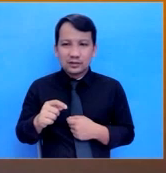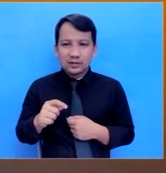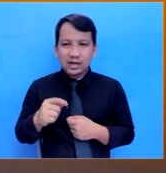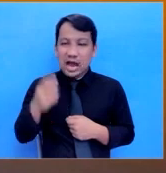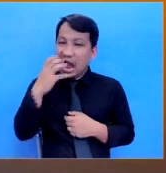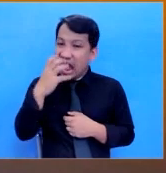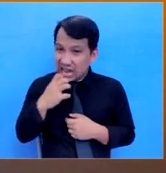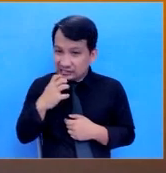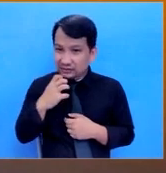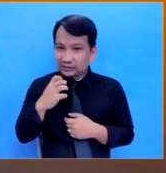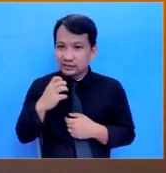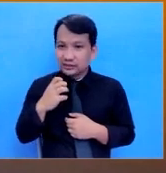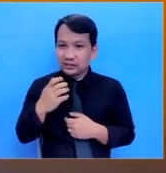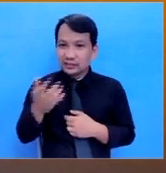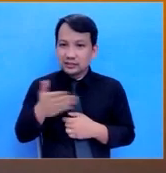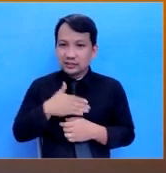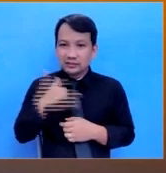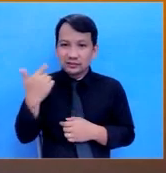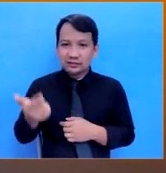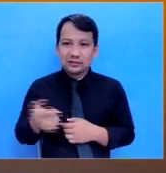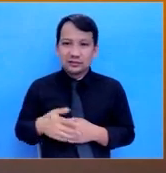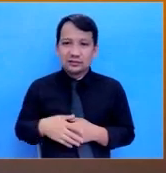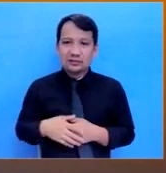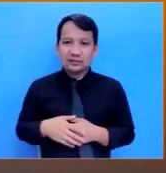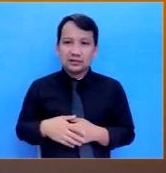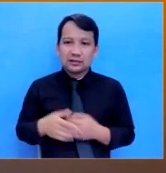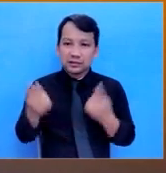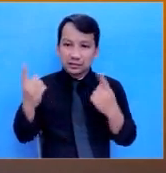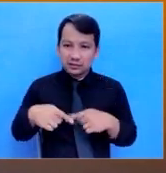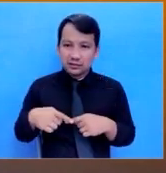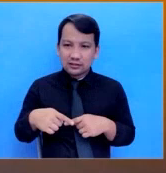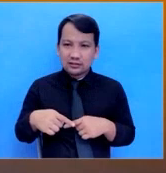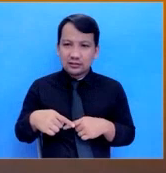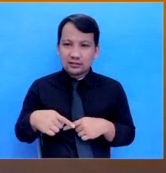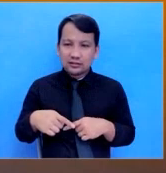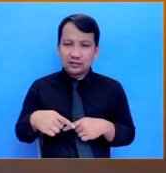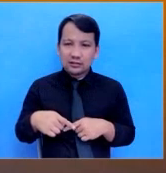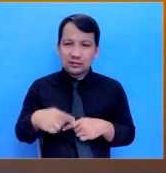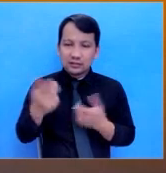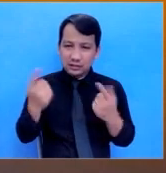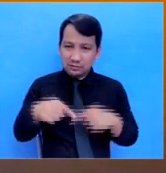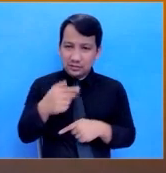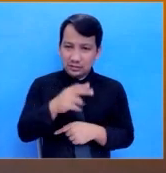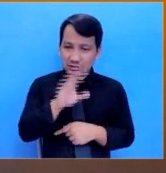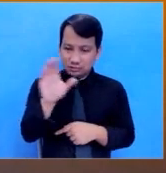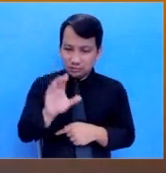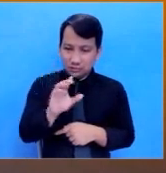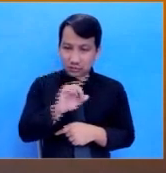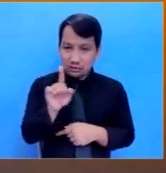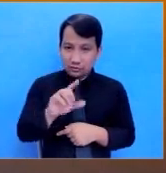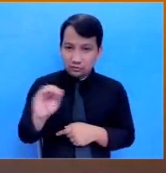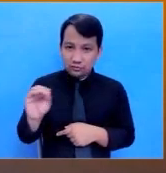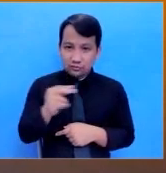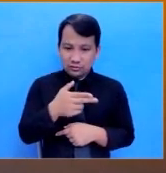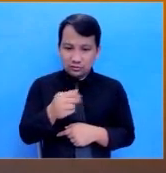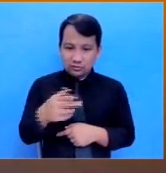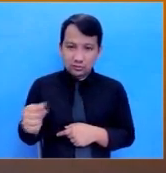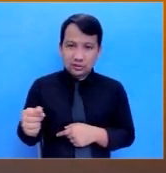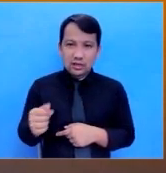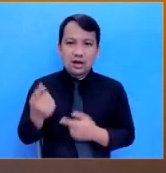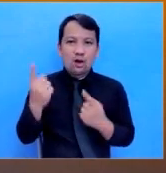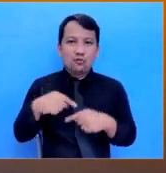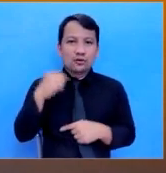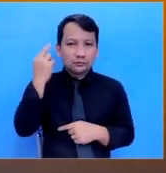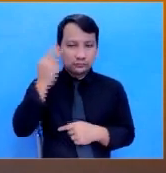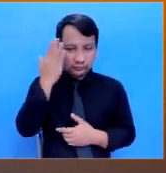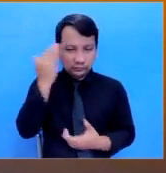ito pinakawalan kinalaunan. Nangyari ang insidente sa zoo sa Indonesia. Ayon sa pamunuan ng zoo, yan ang dahilan kung